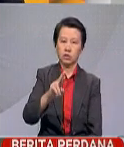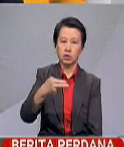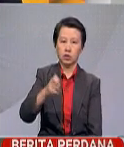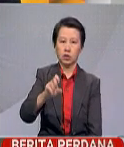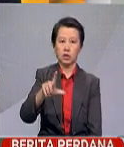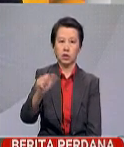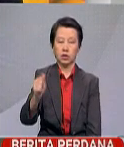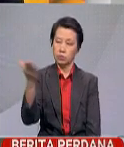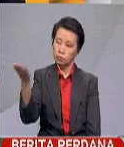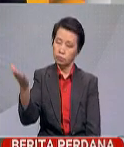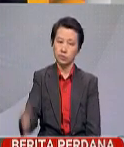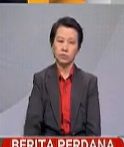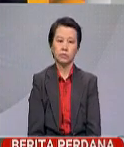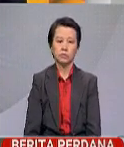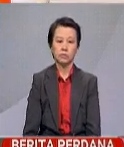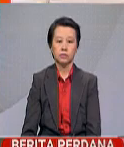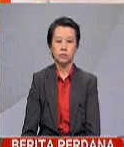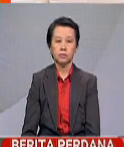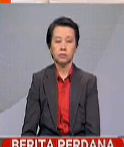Razali.